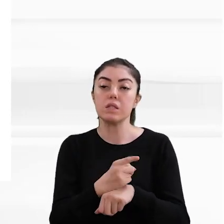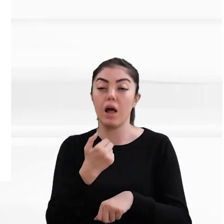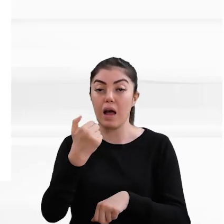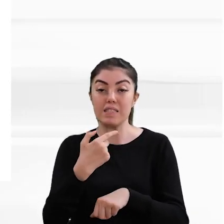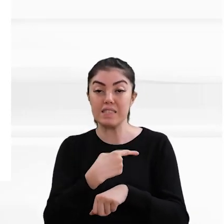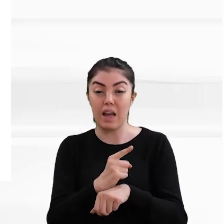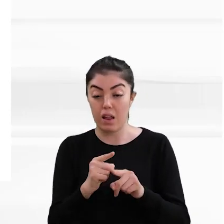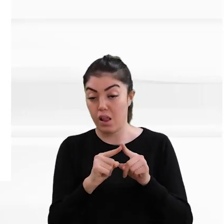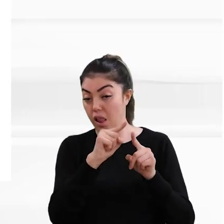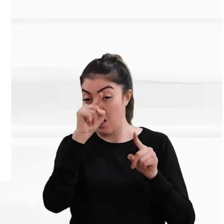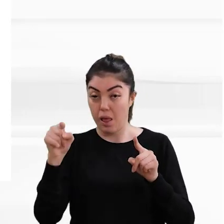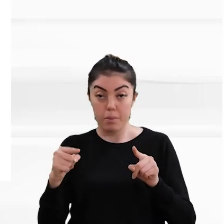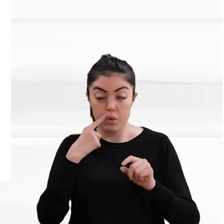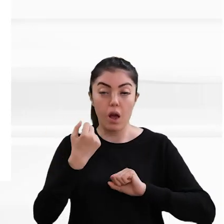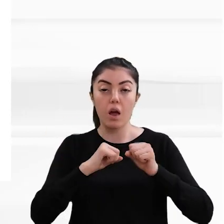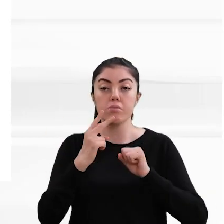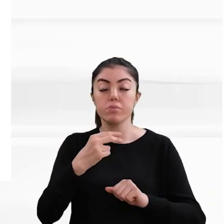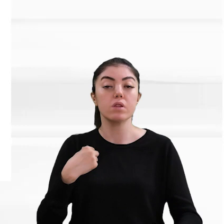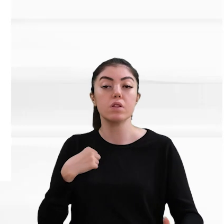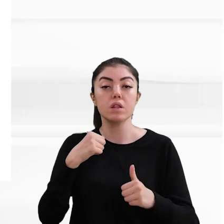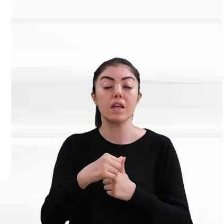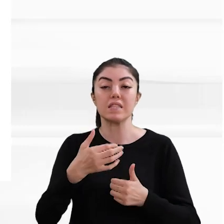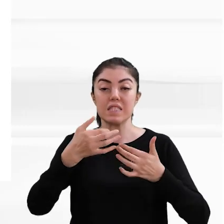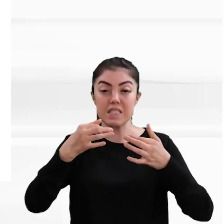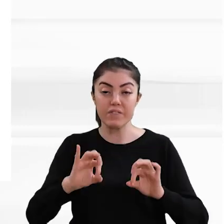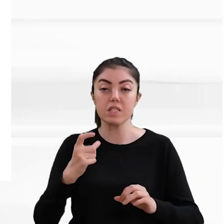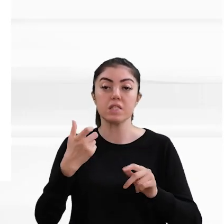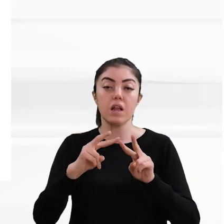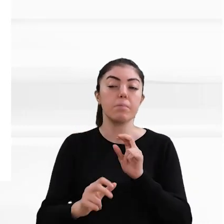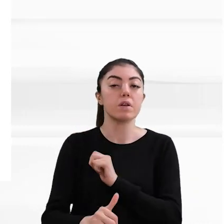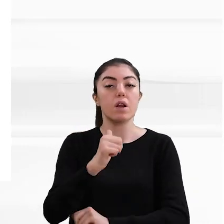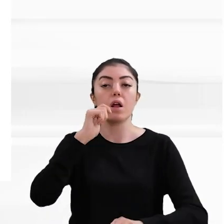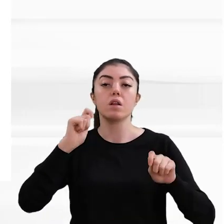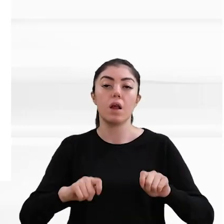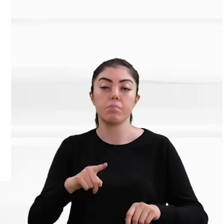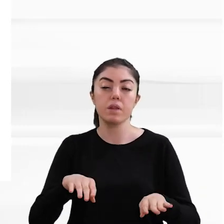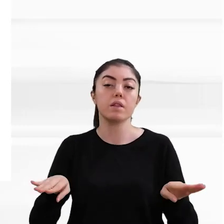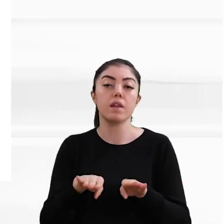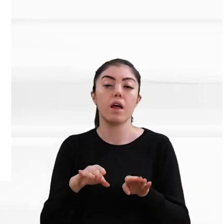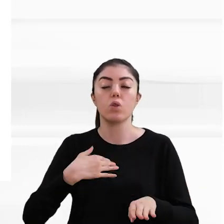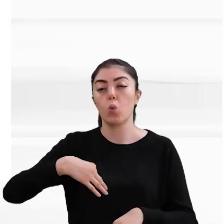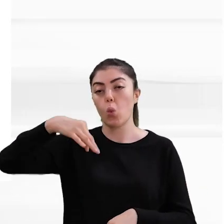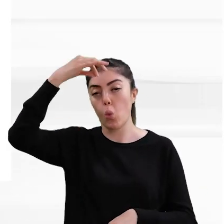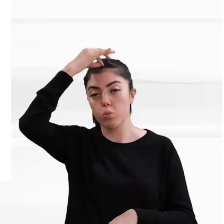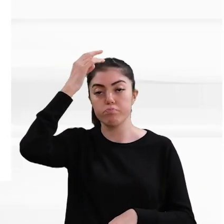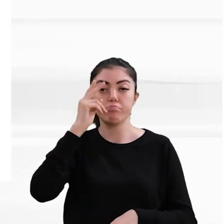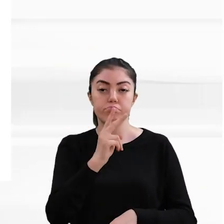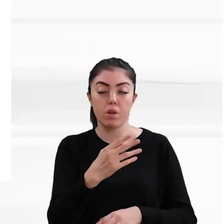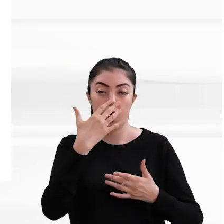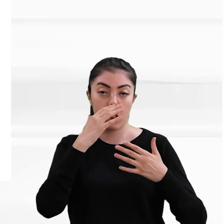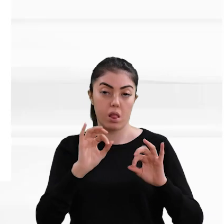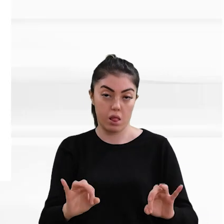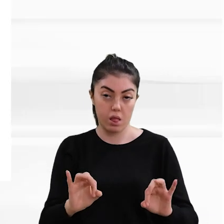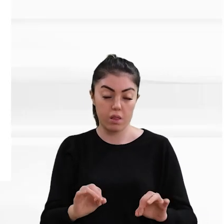Sonra bakıyoruz 3 saniyeden 6. saniyeye kadar hareketli tekrar 0. santimetreye gelmiş. Yani denge